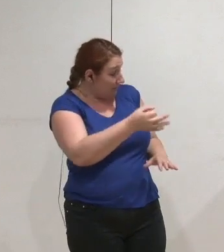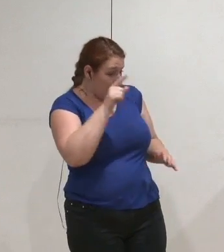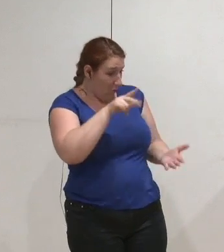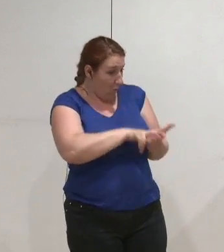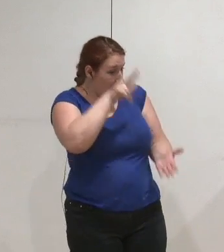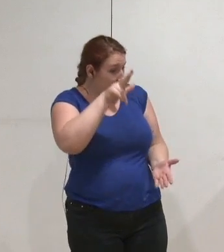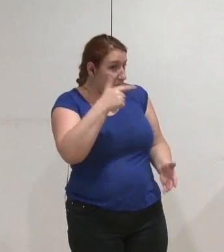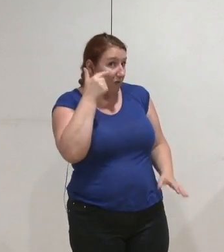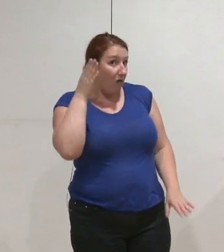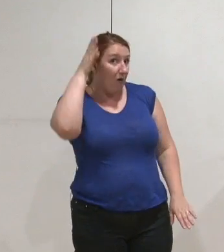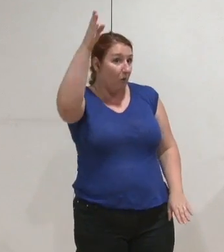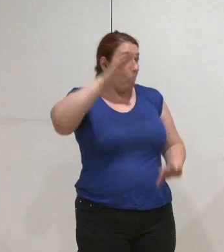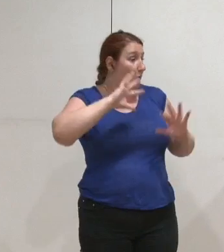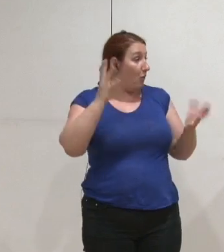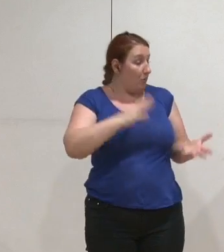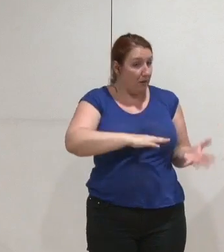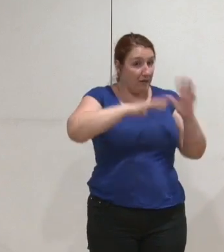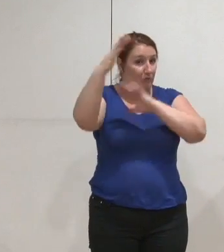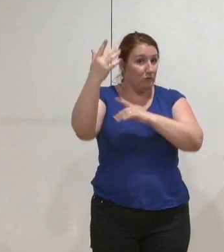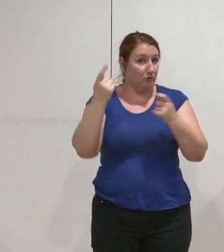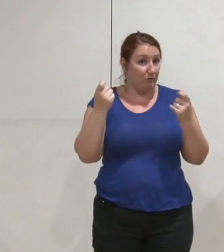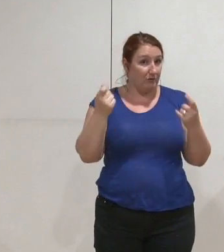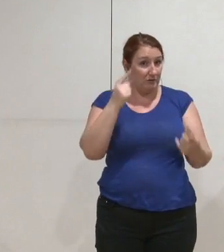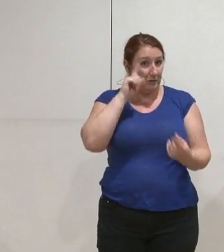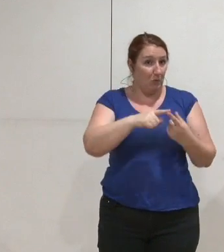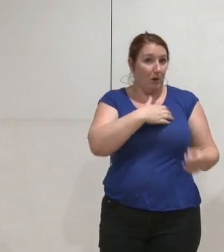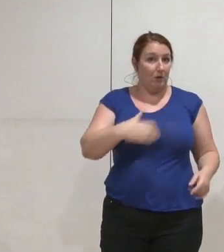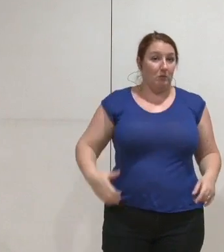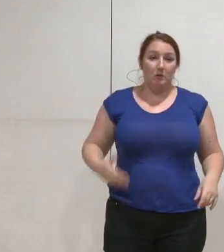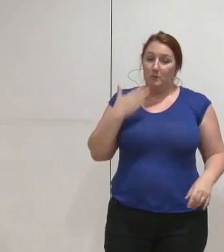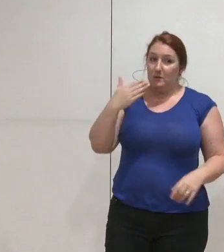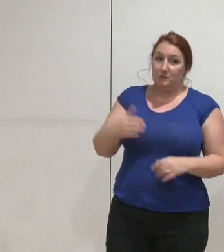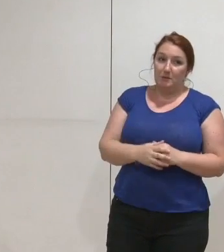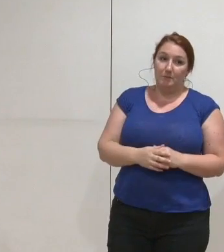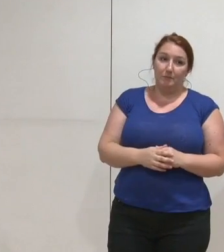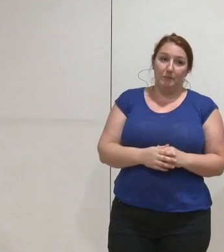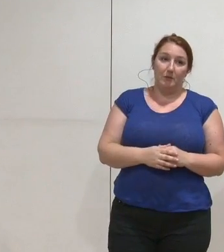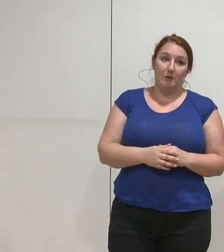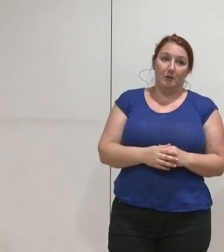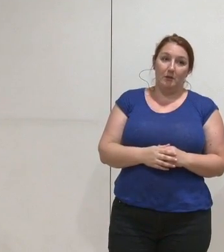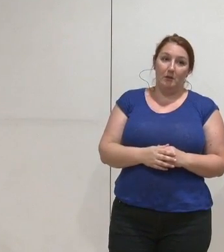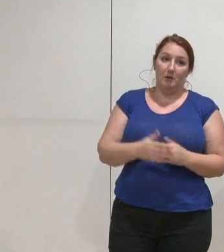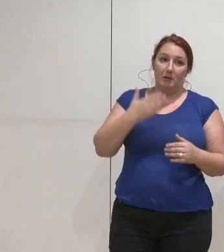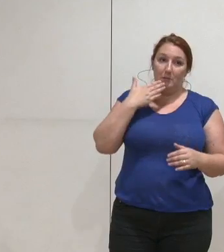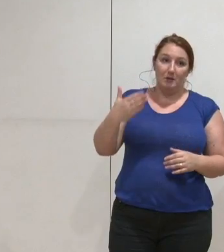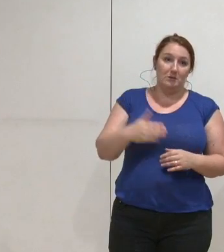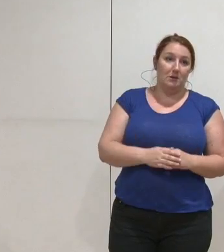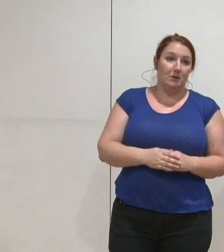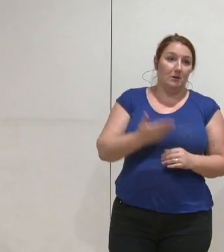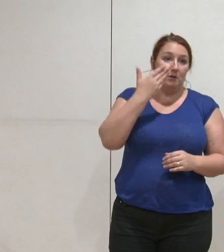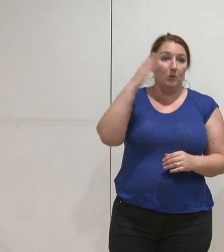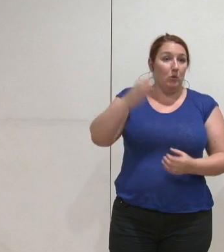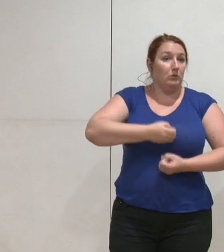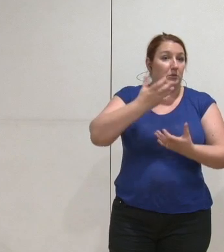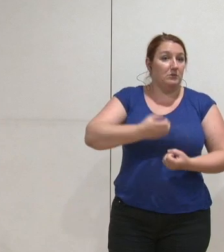comment vous voyez à terme quand même l'évolution financière de la commune je vous en remercie merci y a-t-il d'autres